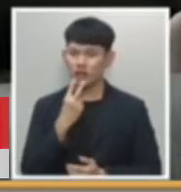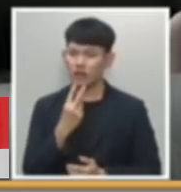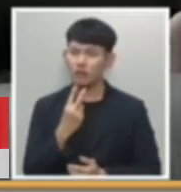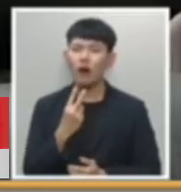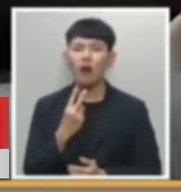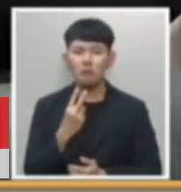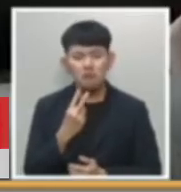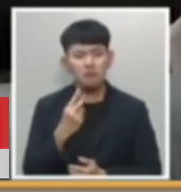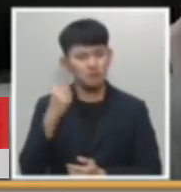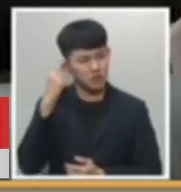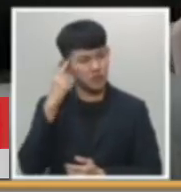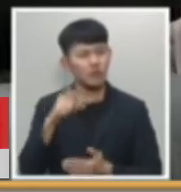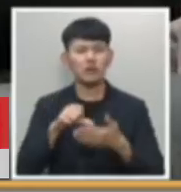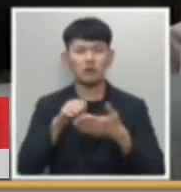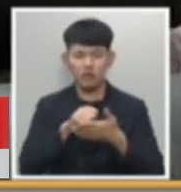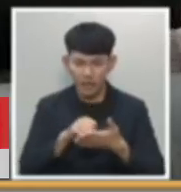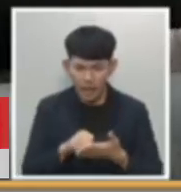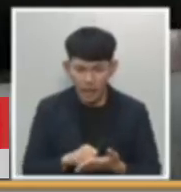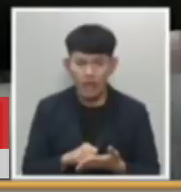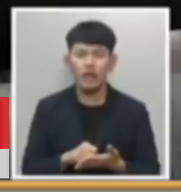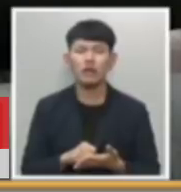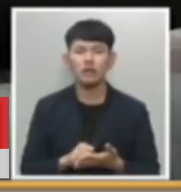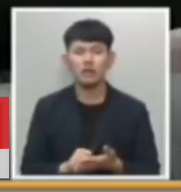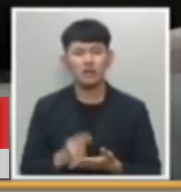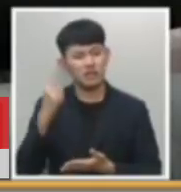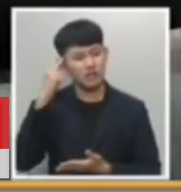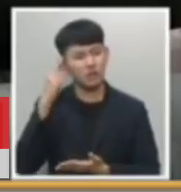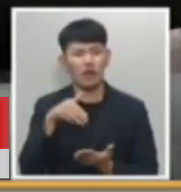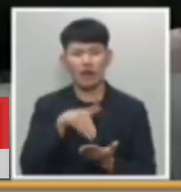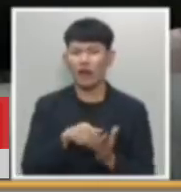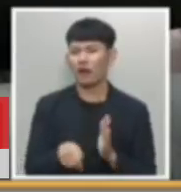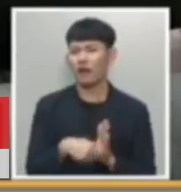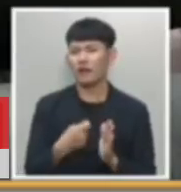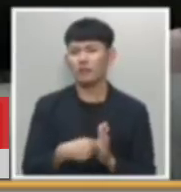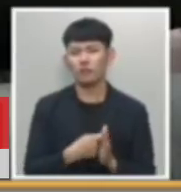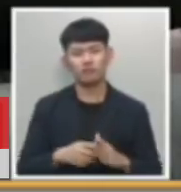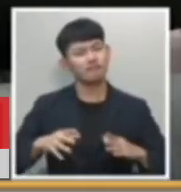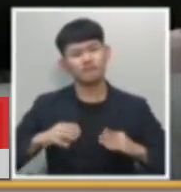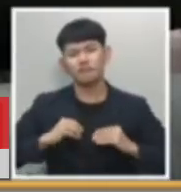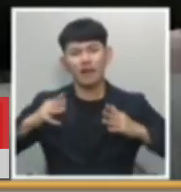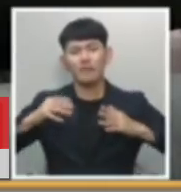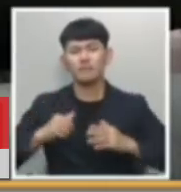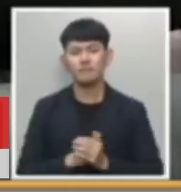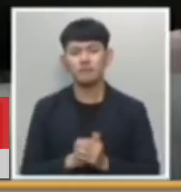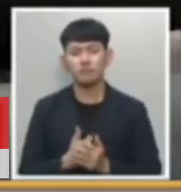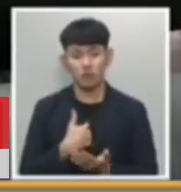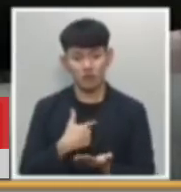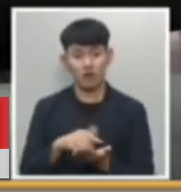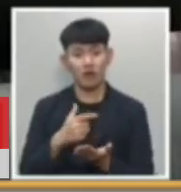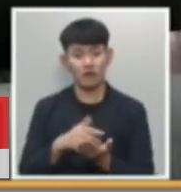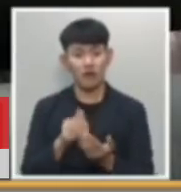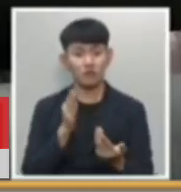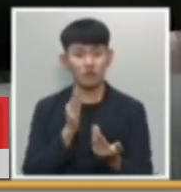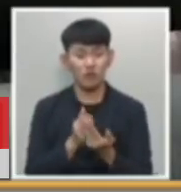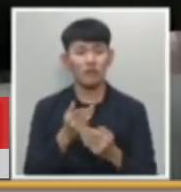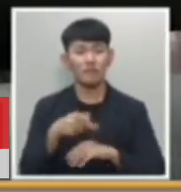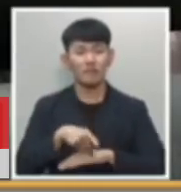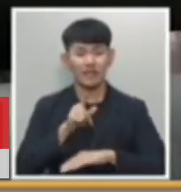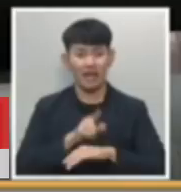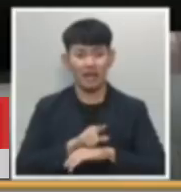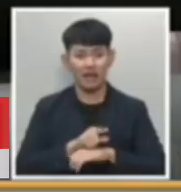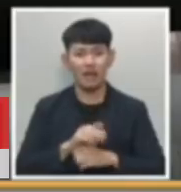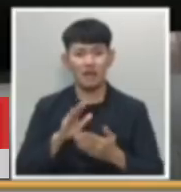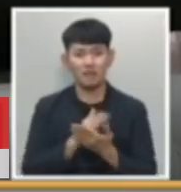ำกลับไปปรับปรุงเห็นควรว่าจะไม่รับหลักการผมขอนำเรียนกับท่านประธานเป็นอยู่3กลุ่มให